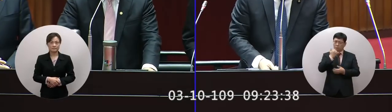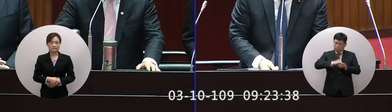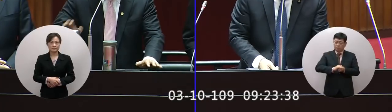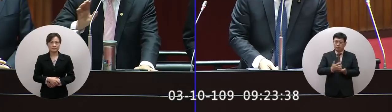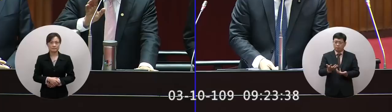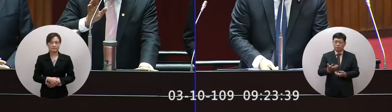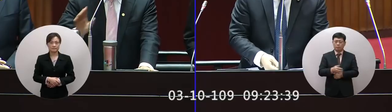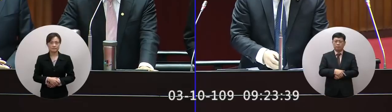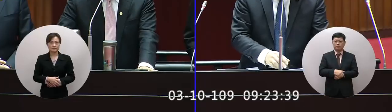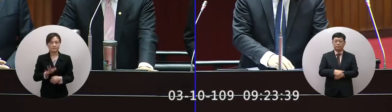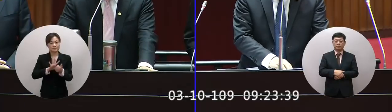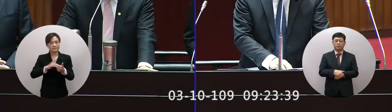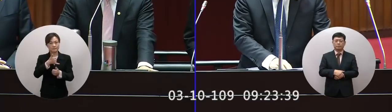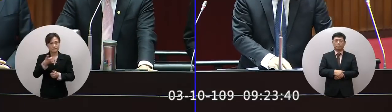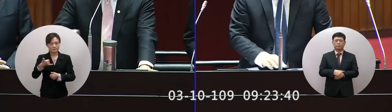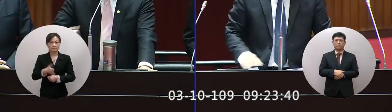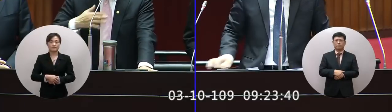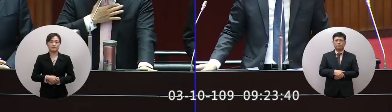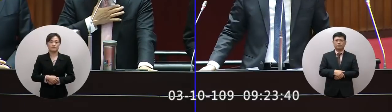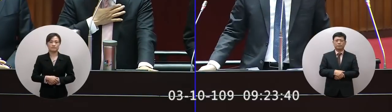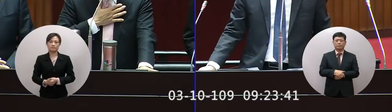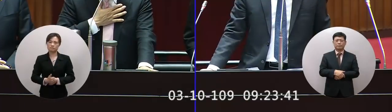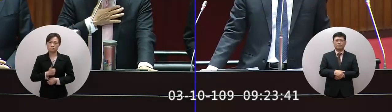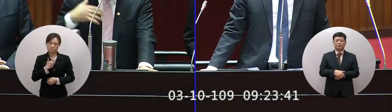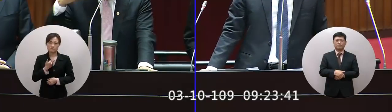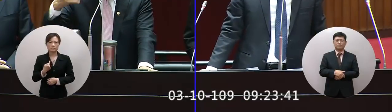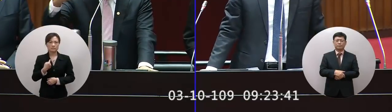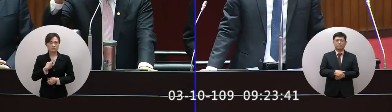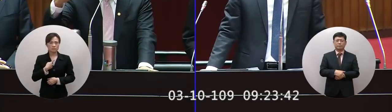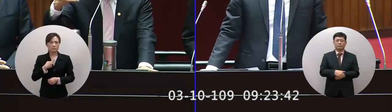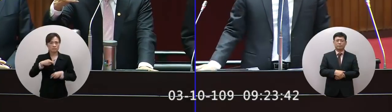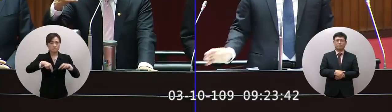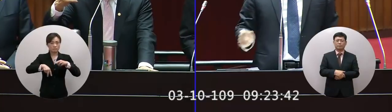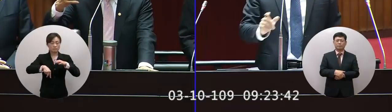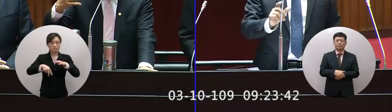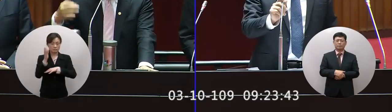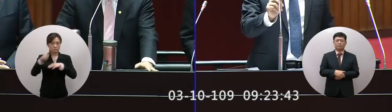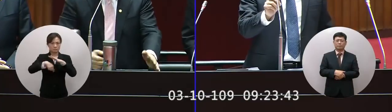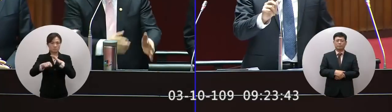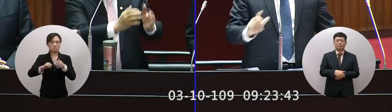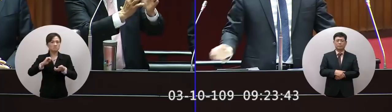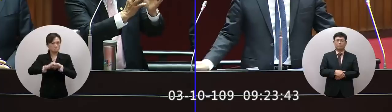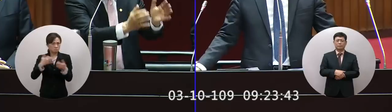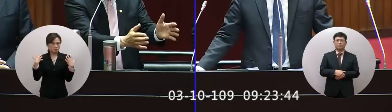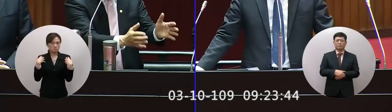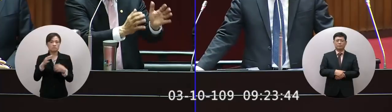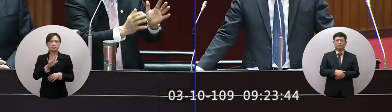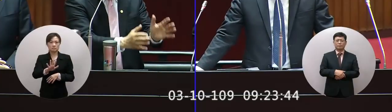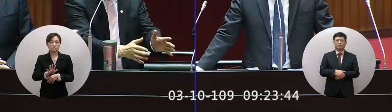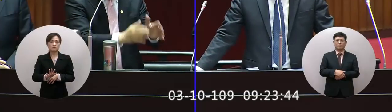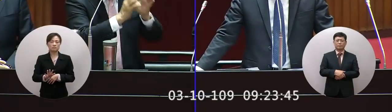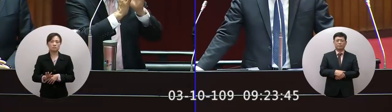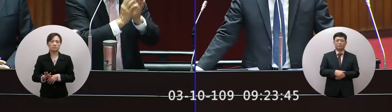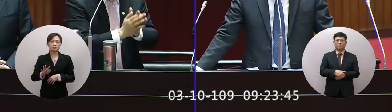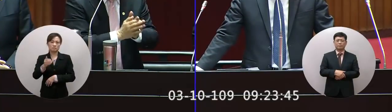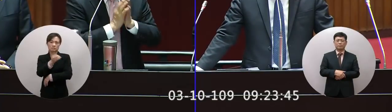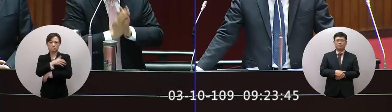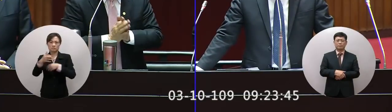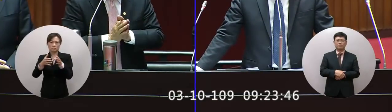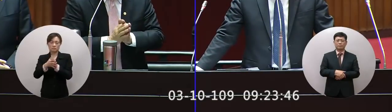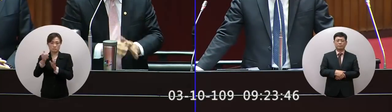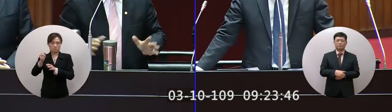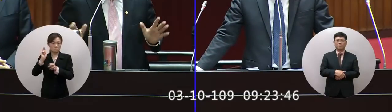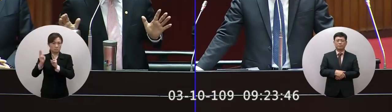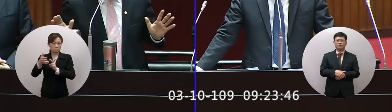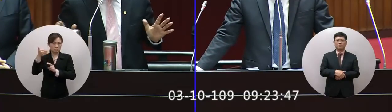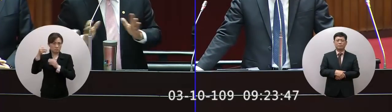决定？ 委员，其实我一直行政院一直有角色，但在第一线指挥官陈时中做